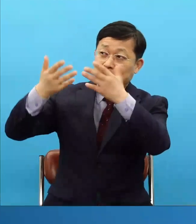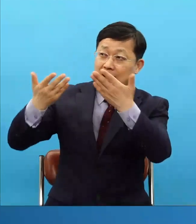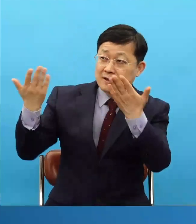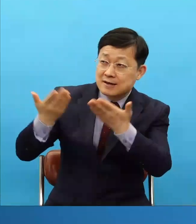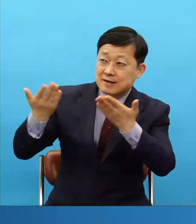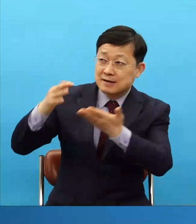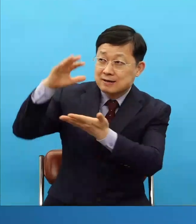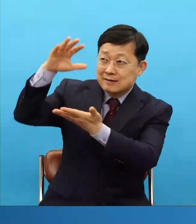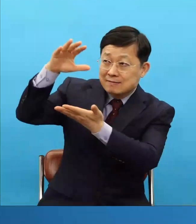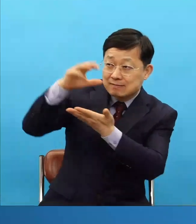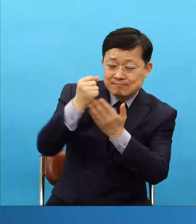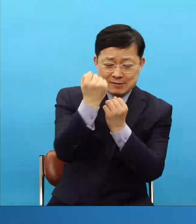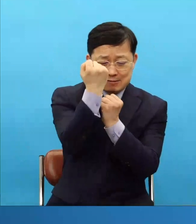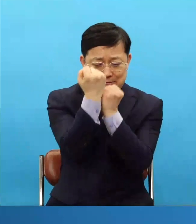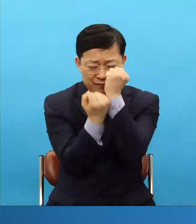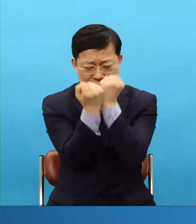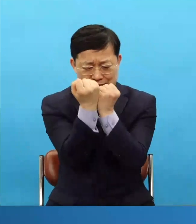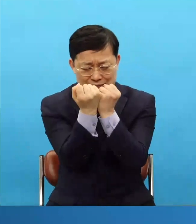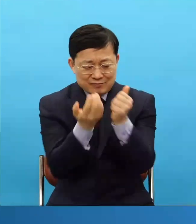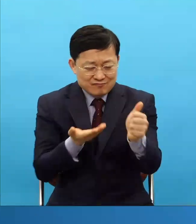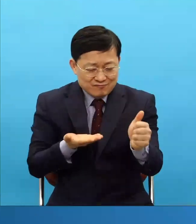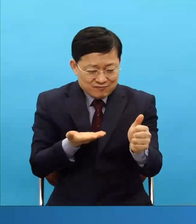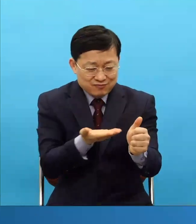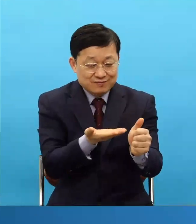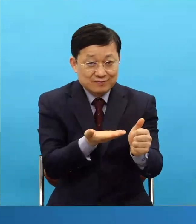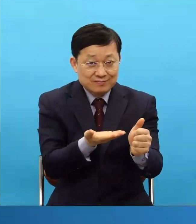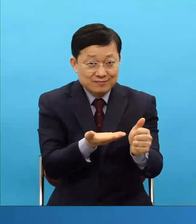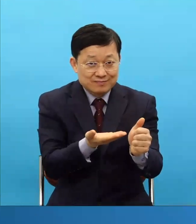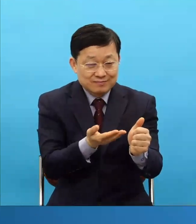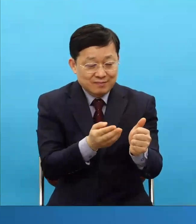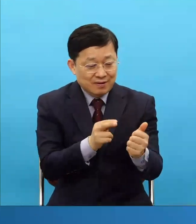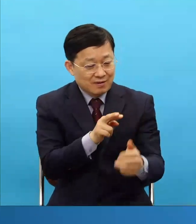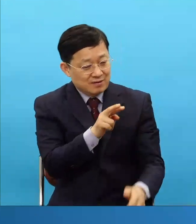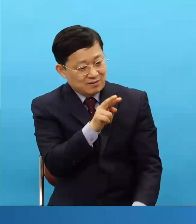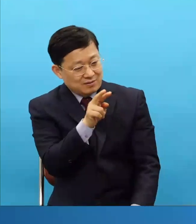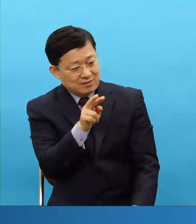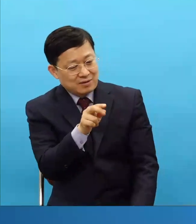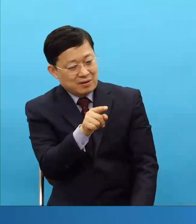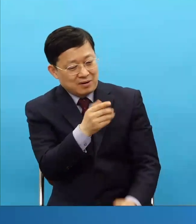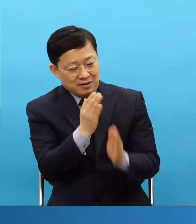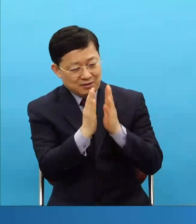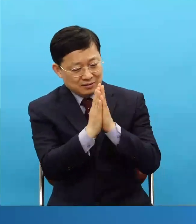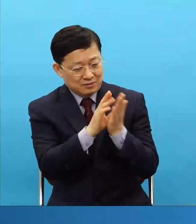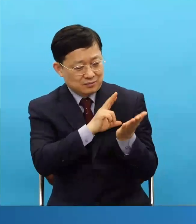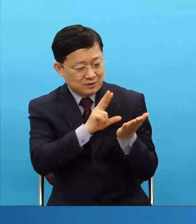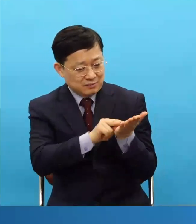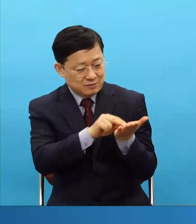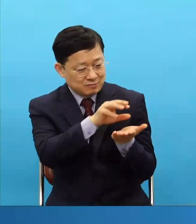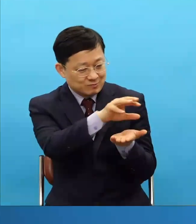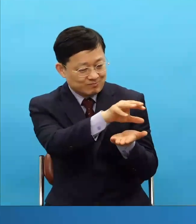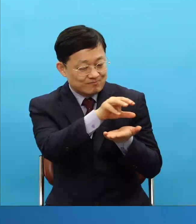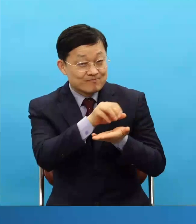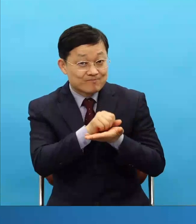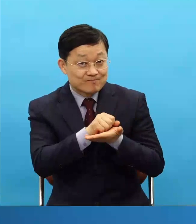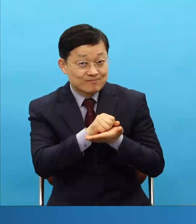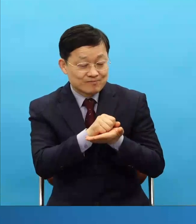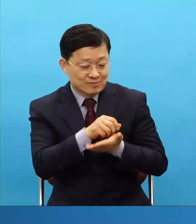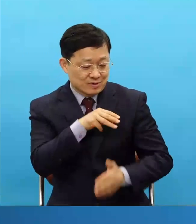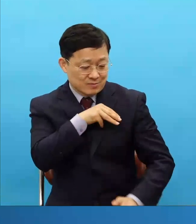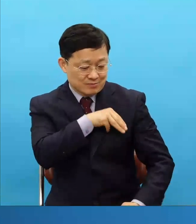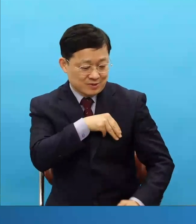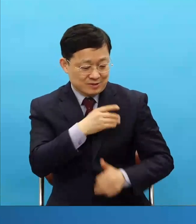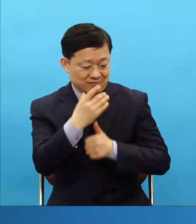days explained the things pertaining to God's 자, kingdom. 이런 부분들이 이제 기도입니다. 여러분 이제 미션이 탁 생기는 거죠. These kind of things are your prayer. This is your mission.